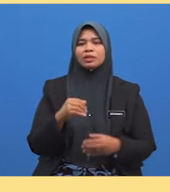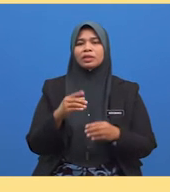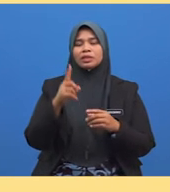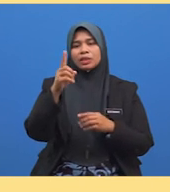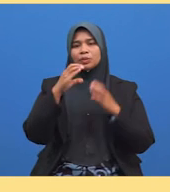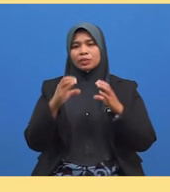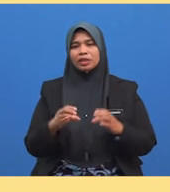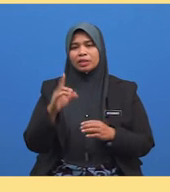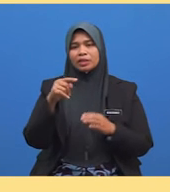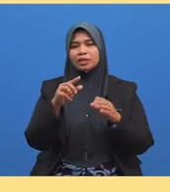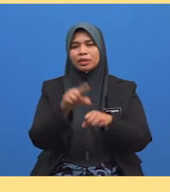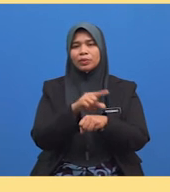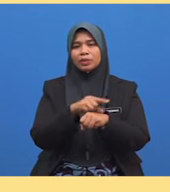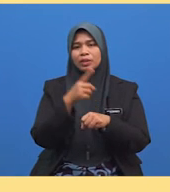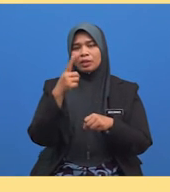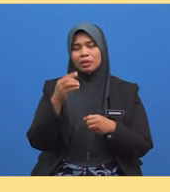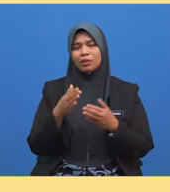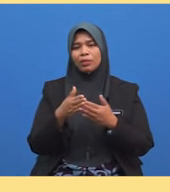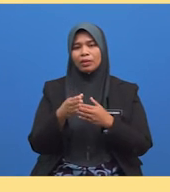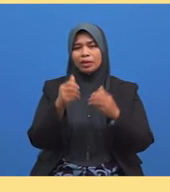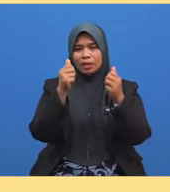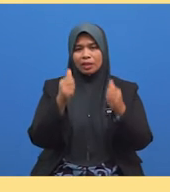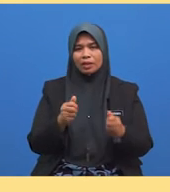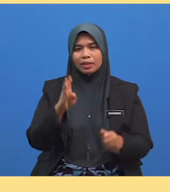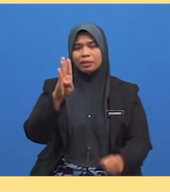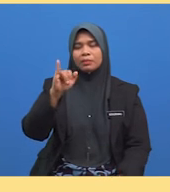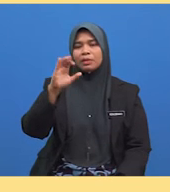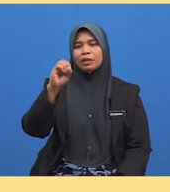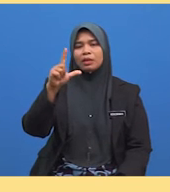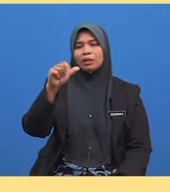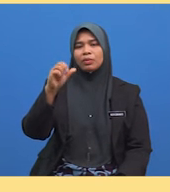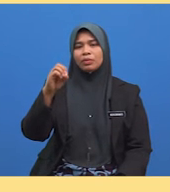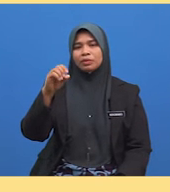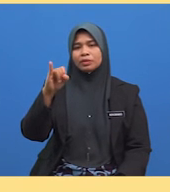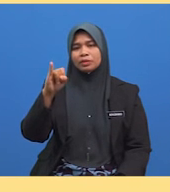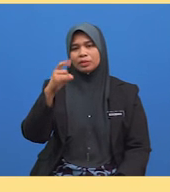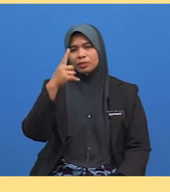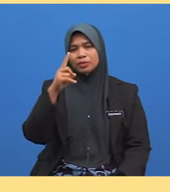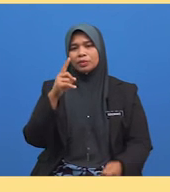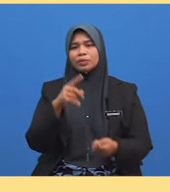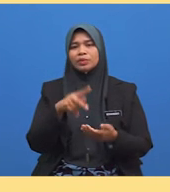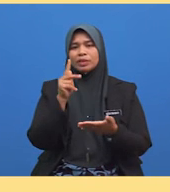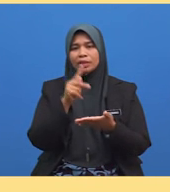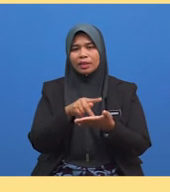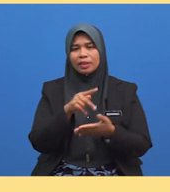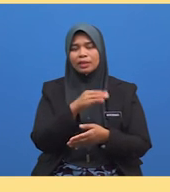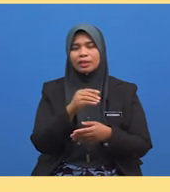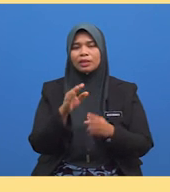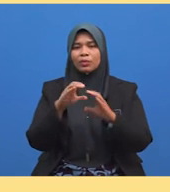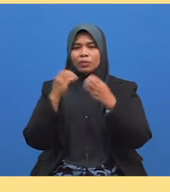digunakan oleh ahli-ahli biologi untuk mengenal pasti dan mengelaskan haiwan-haiwan secara